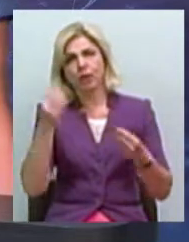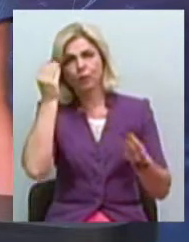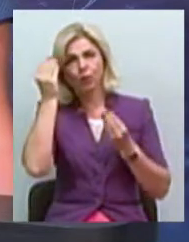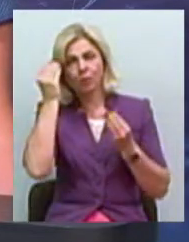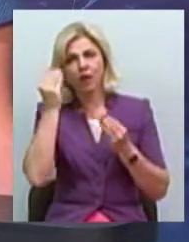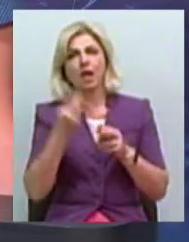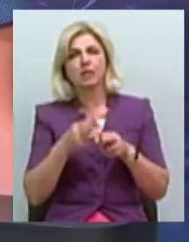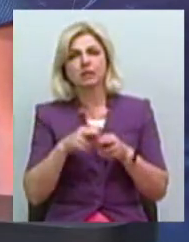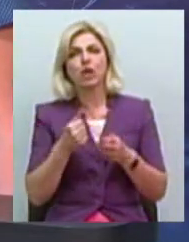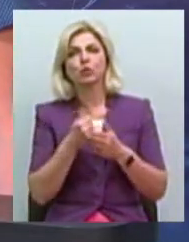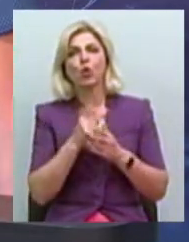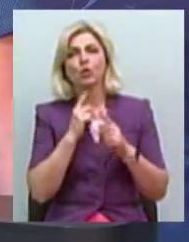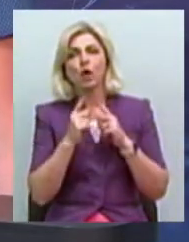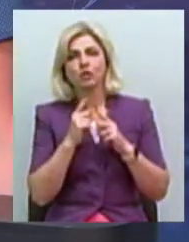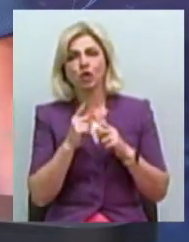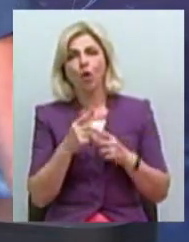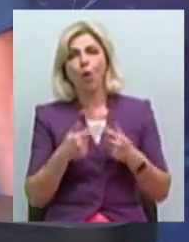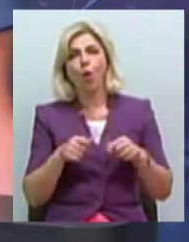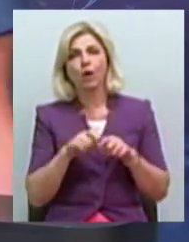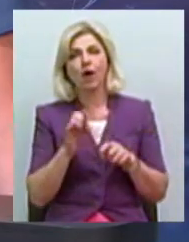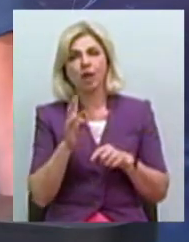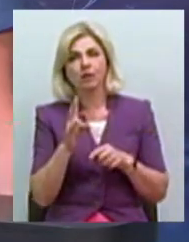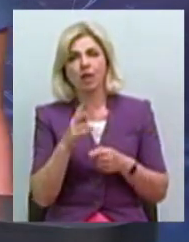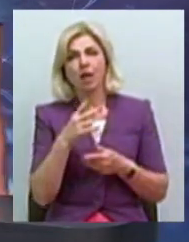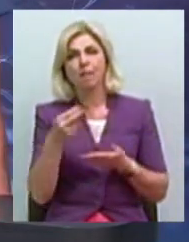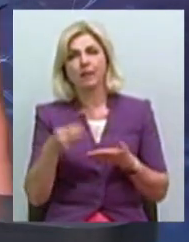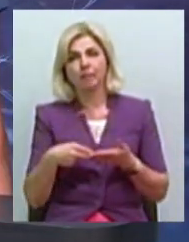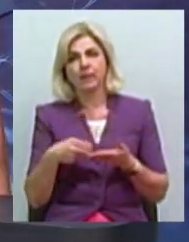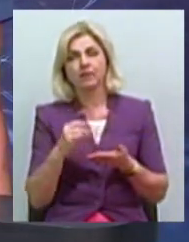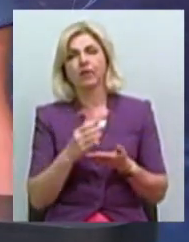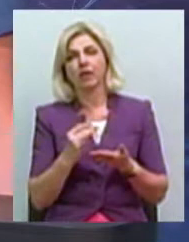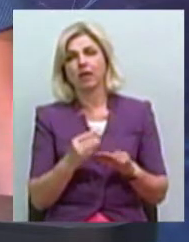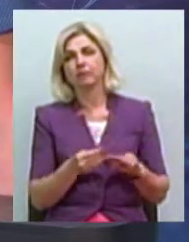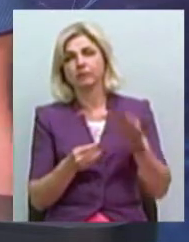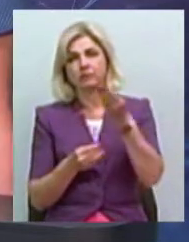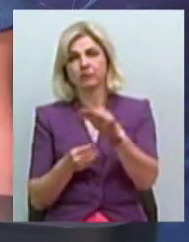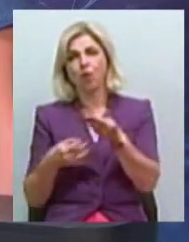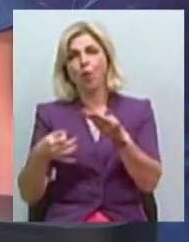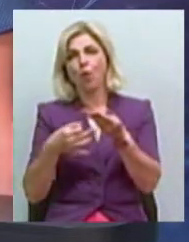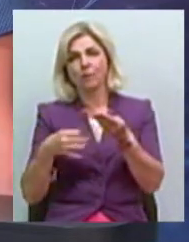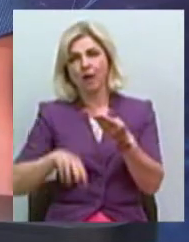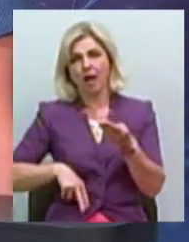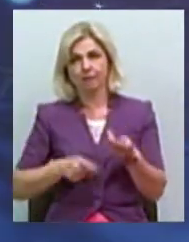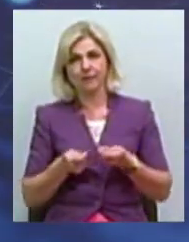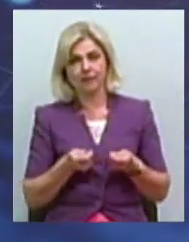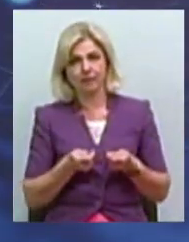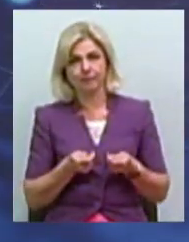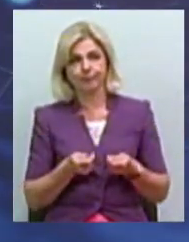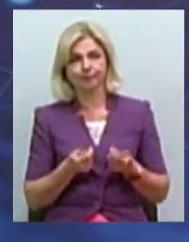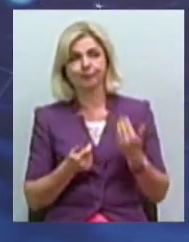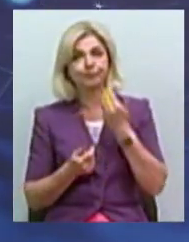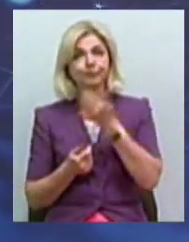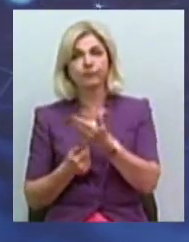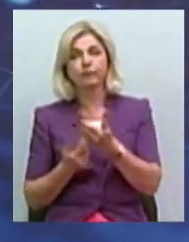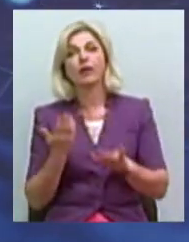дорадчий орган, а підписує і подає до обласної ради обласна державна адміністрація. Якщо ви вже знаєте,